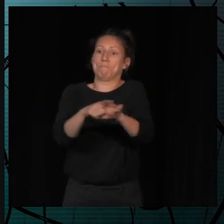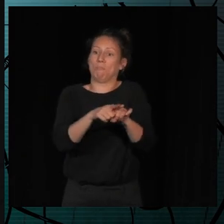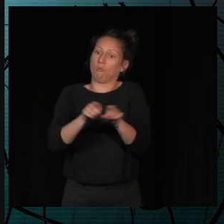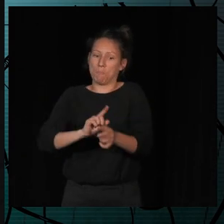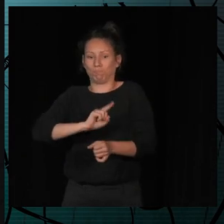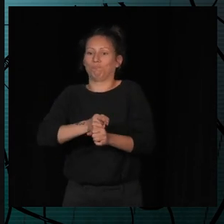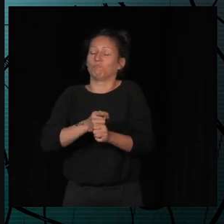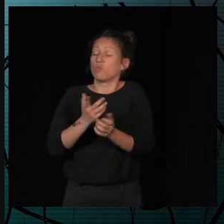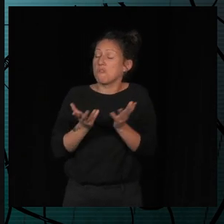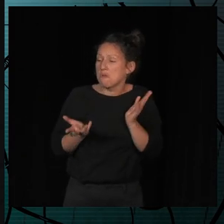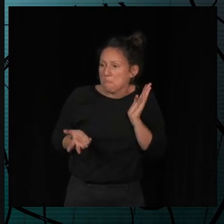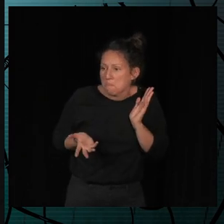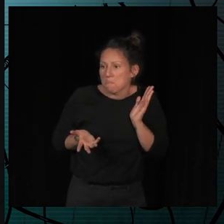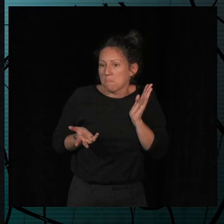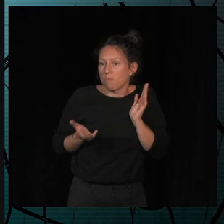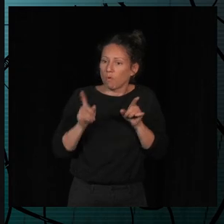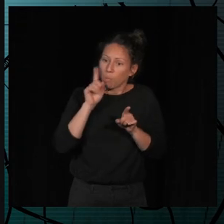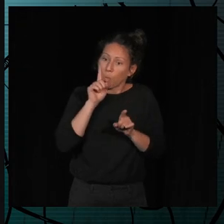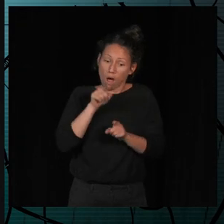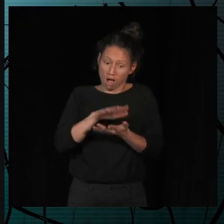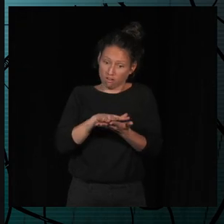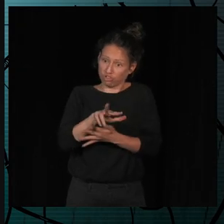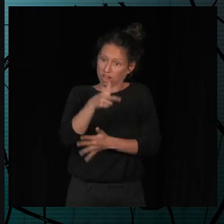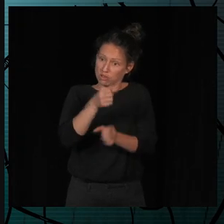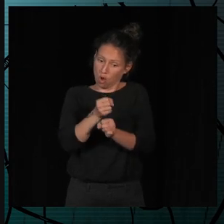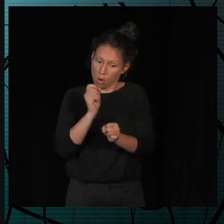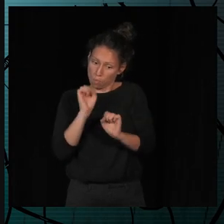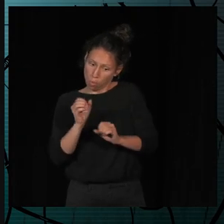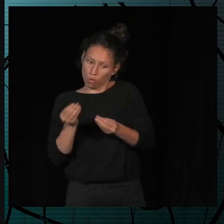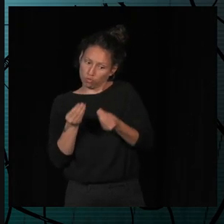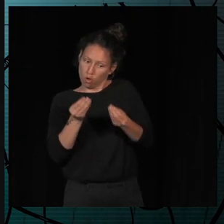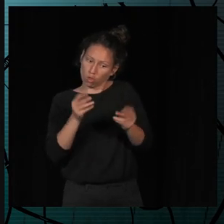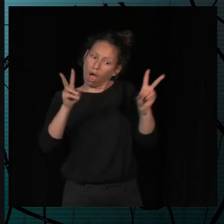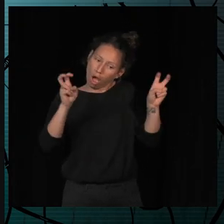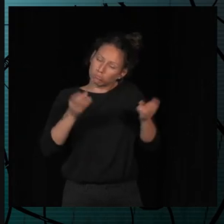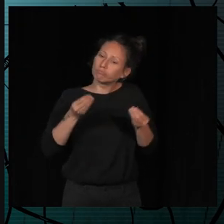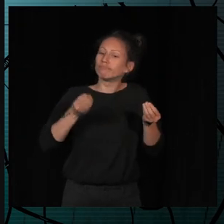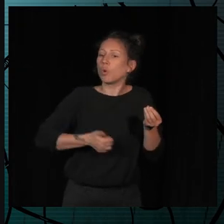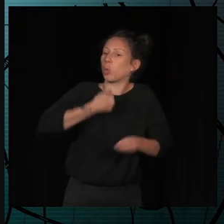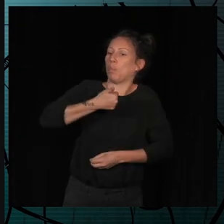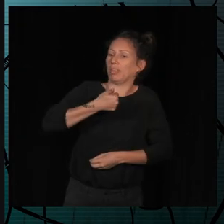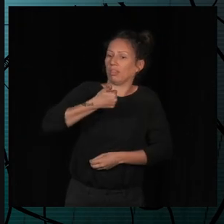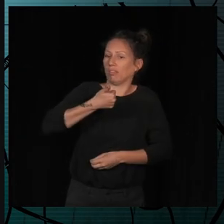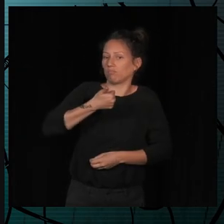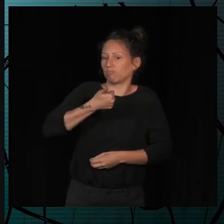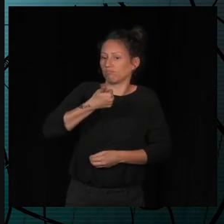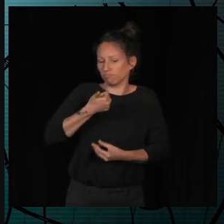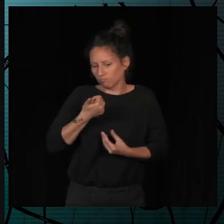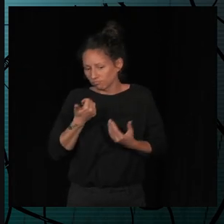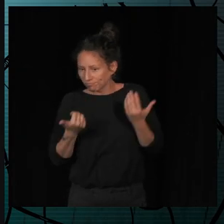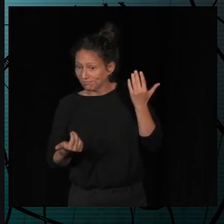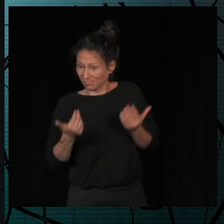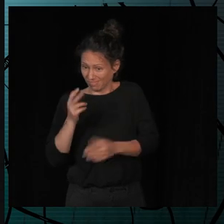forme d'autonomisation qui permet de se dire voilà et je je perçois aussi moi pour le coup des